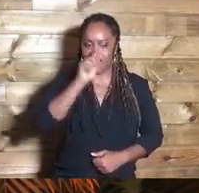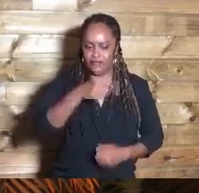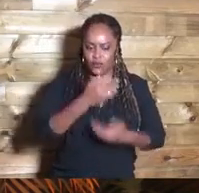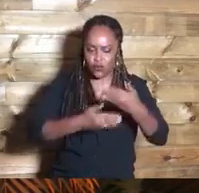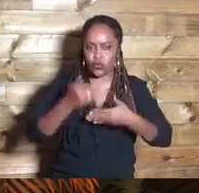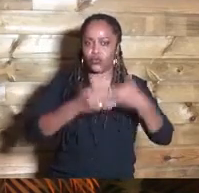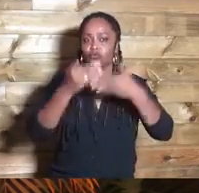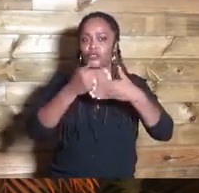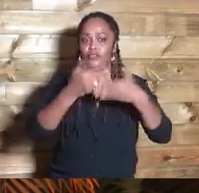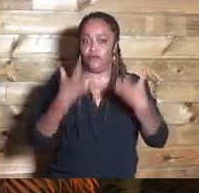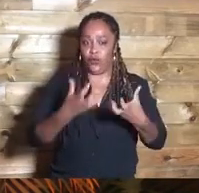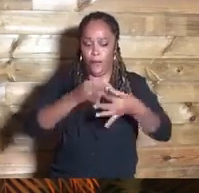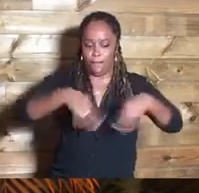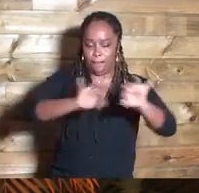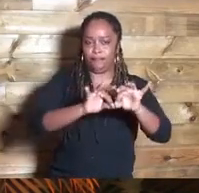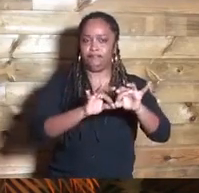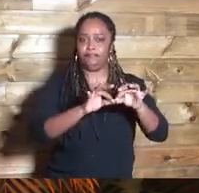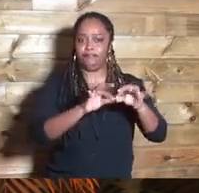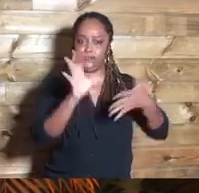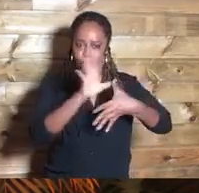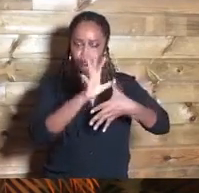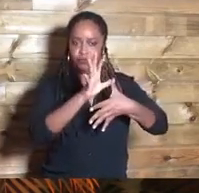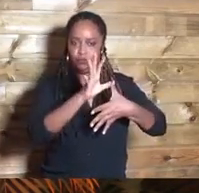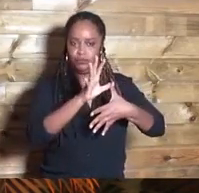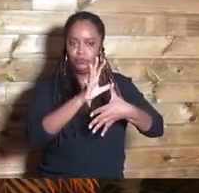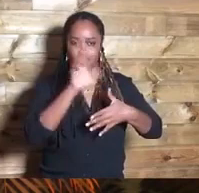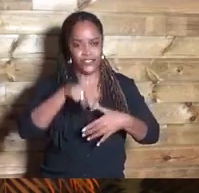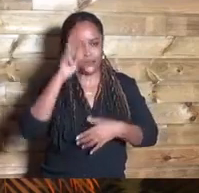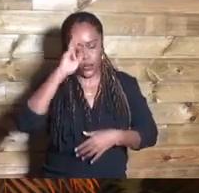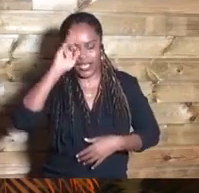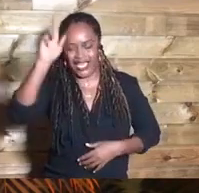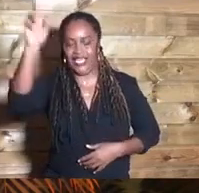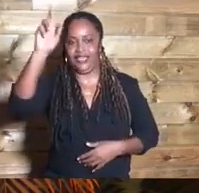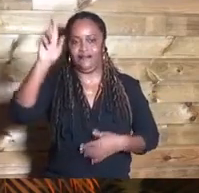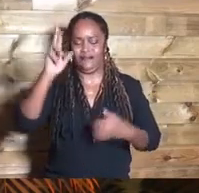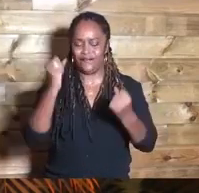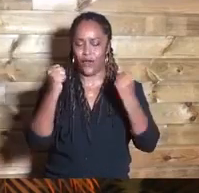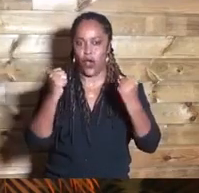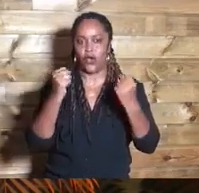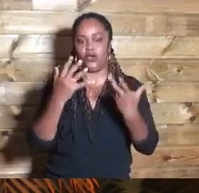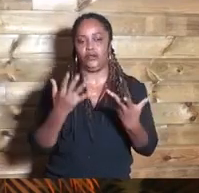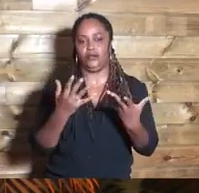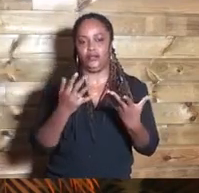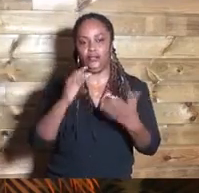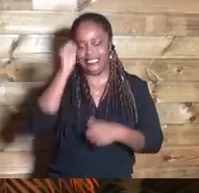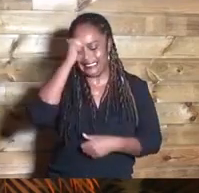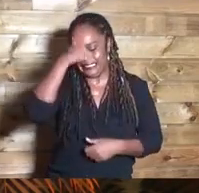d'abord le rêver, mais surtout le désirer plus fort que tout au monde. Nous avons tous et toutes la Guadeloupe inscrite dans notre ADN. Il